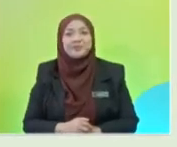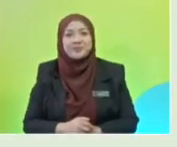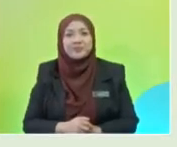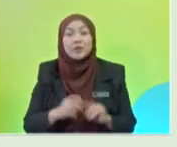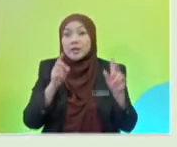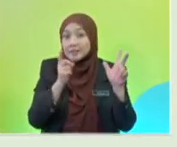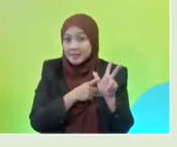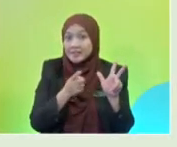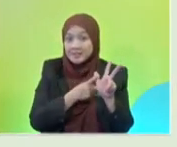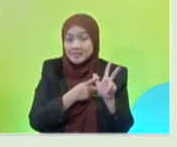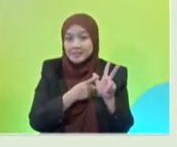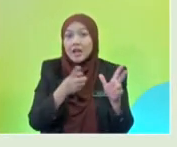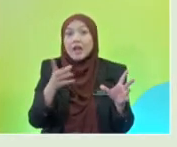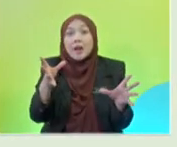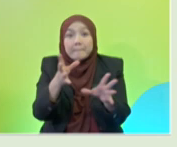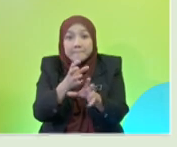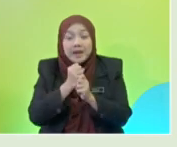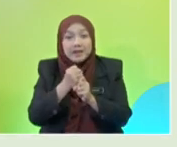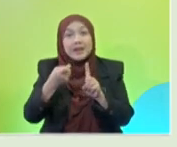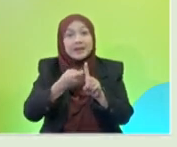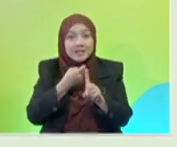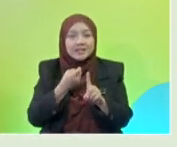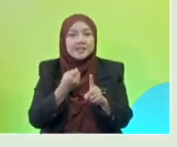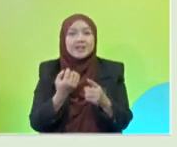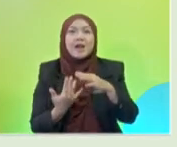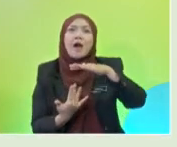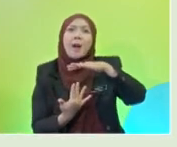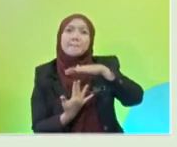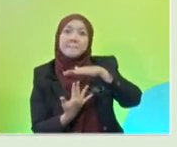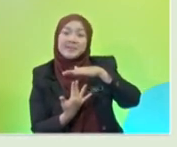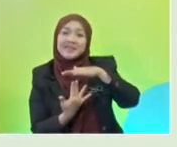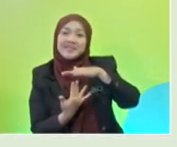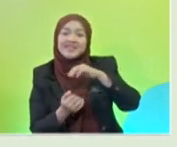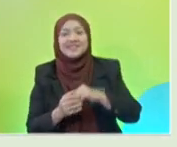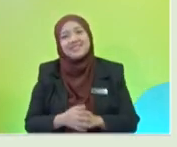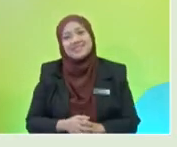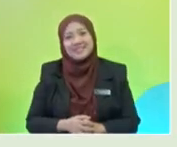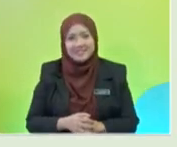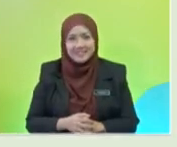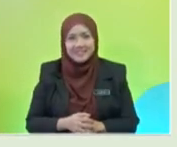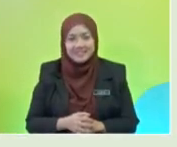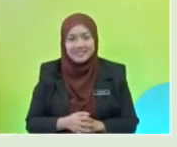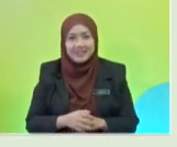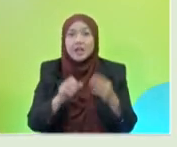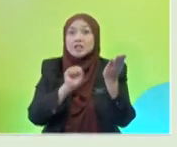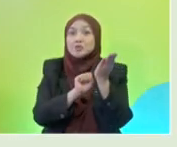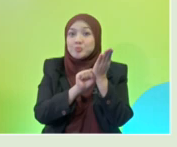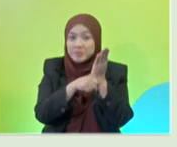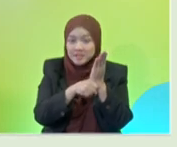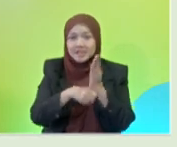sumber cahaya daripada api jadi matahari lampu dan Api merupakan sumber cahaya kita